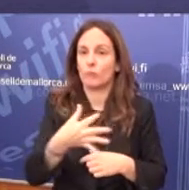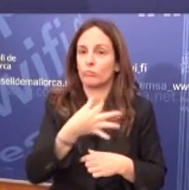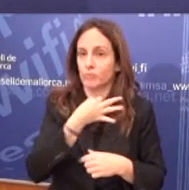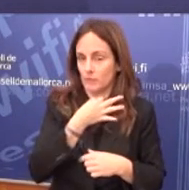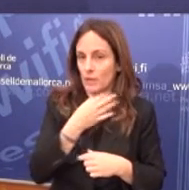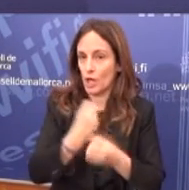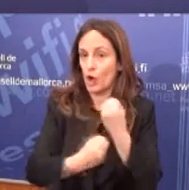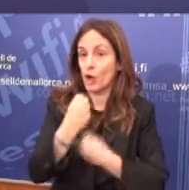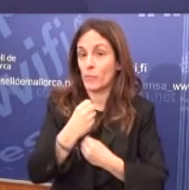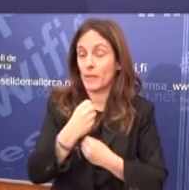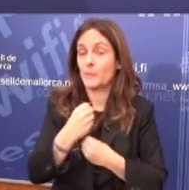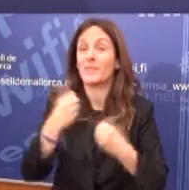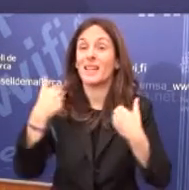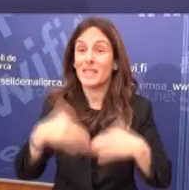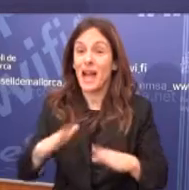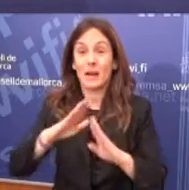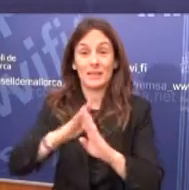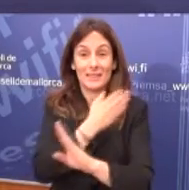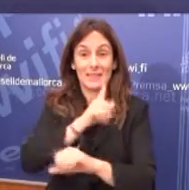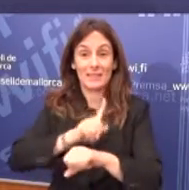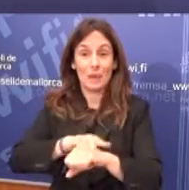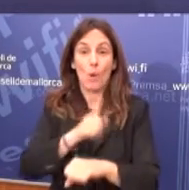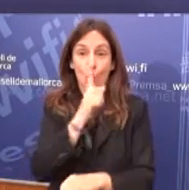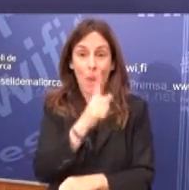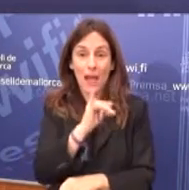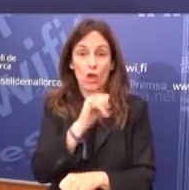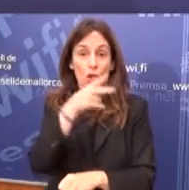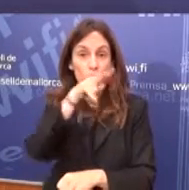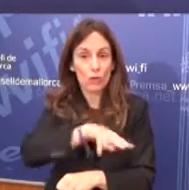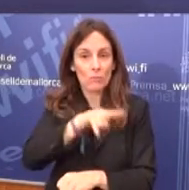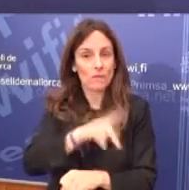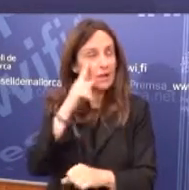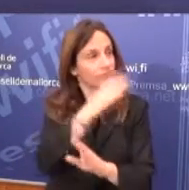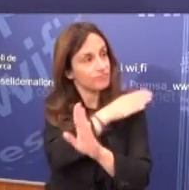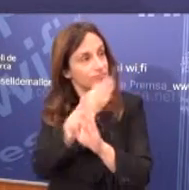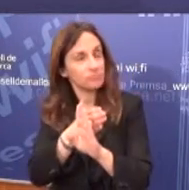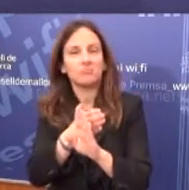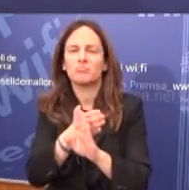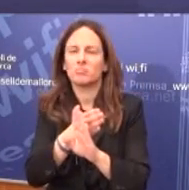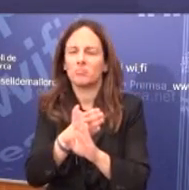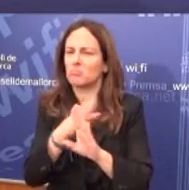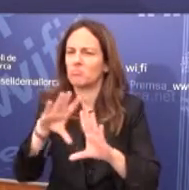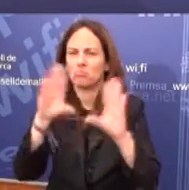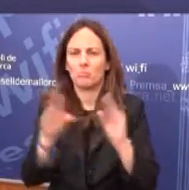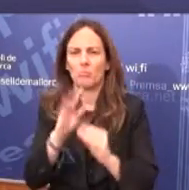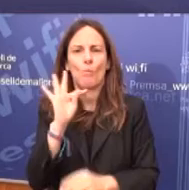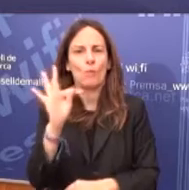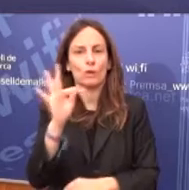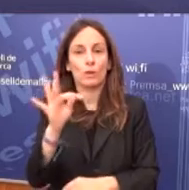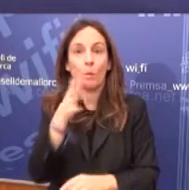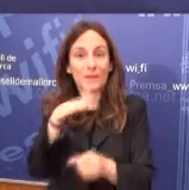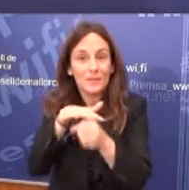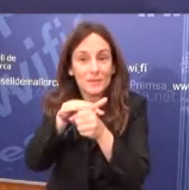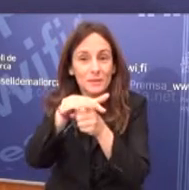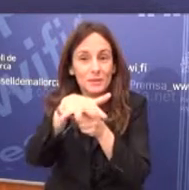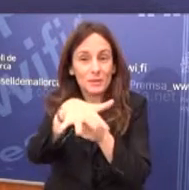econòmiques. I el balanç d'aquest any i 2 mesos d'aquest programa Aprofita jo crec que ha estat molt positiu. Ha estat molt positiu